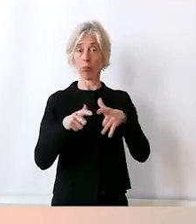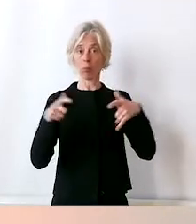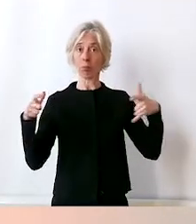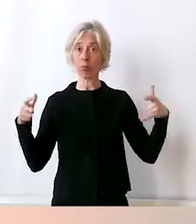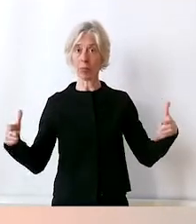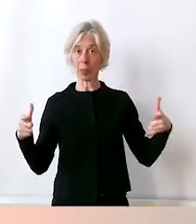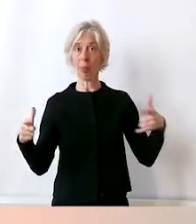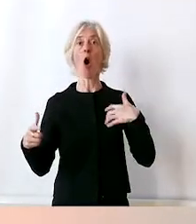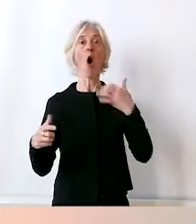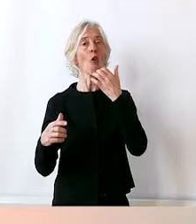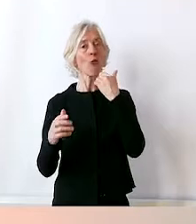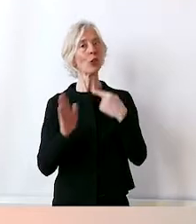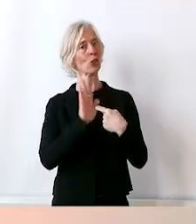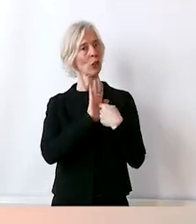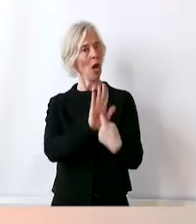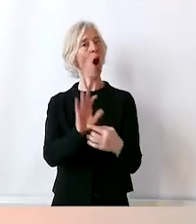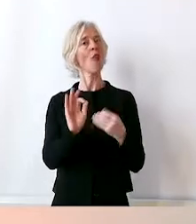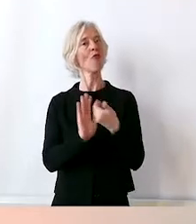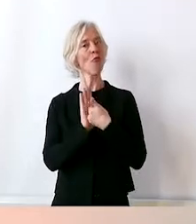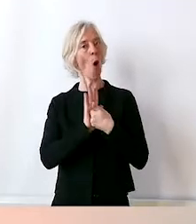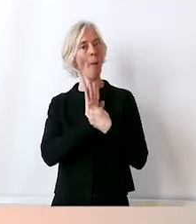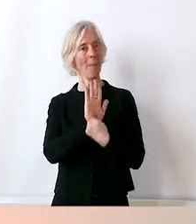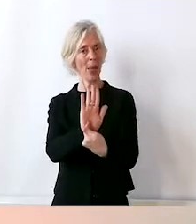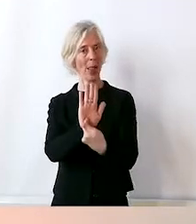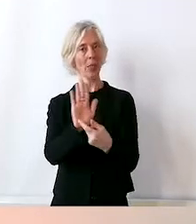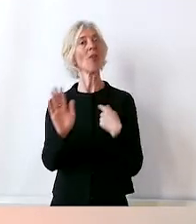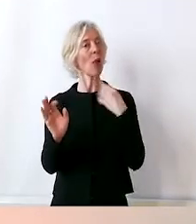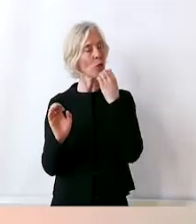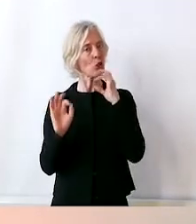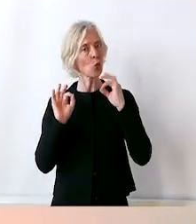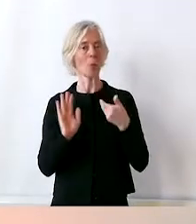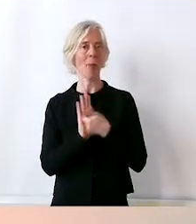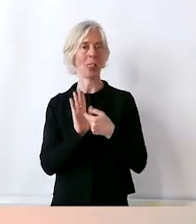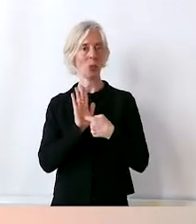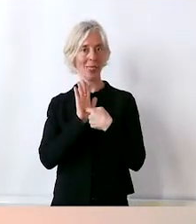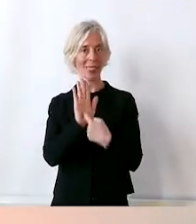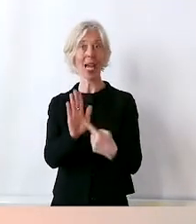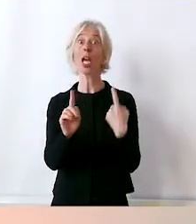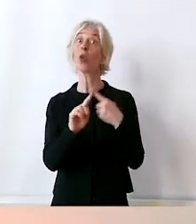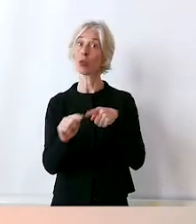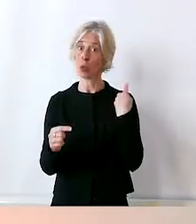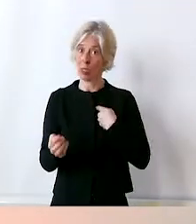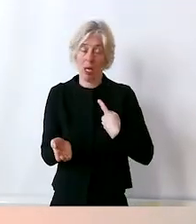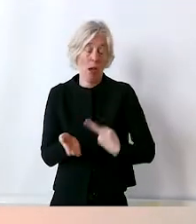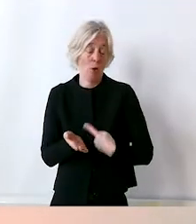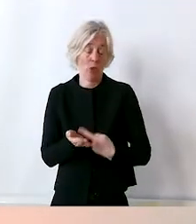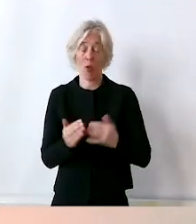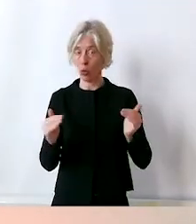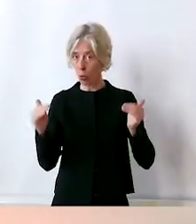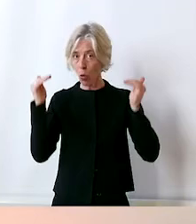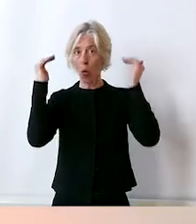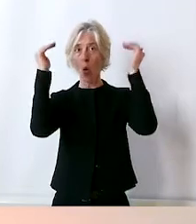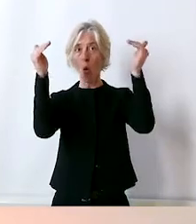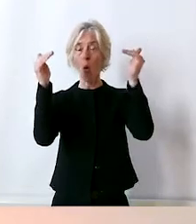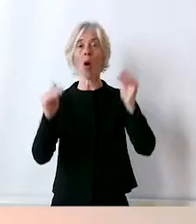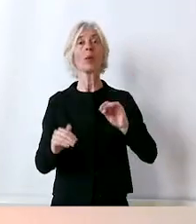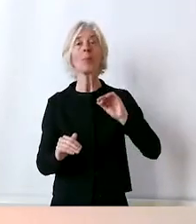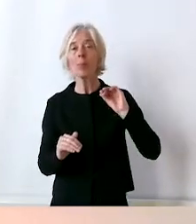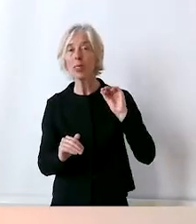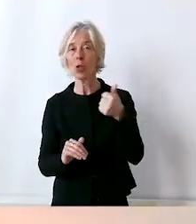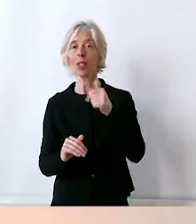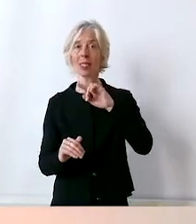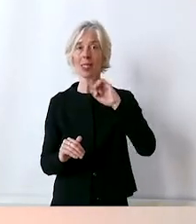und einer hohen an uns selbst gesetzten Messlatte. Vor allem aber, weil für uns ein nachhaltiges,